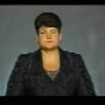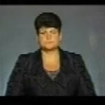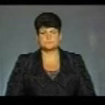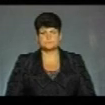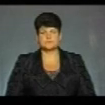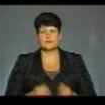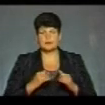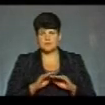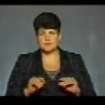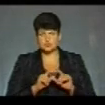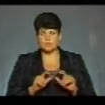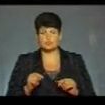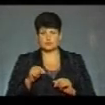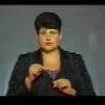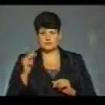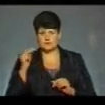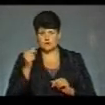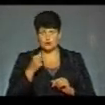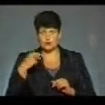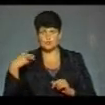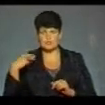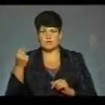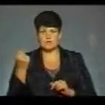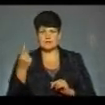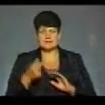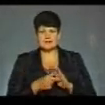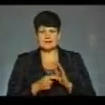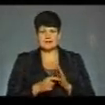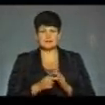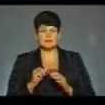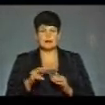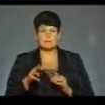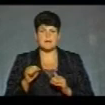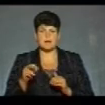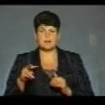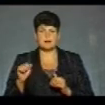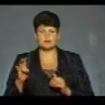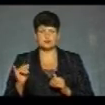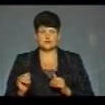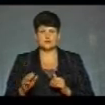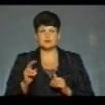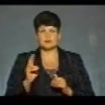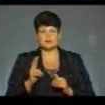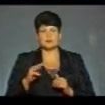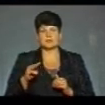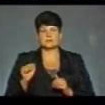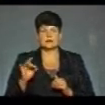Для учнів школи вперше цього навчального року дзвонили 11-класник Ілля Маланчук та учениця першого класу Каміла